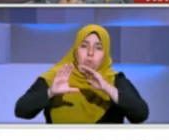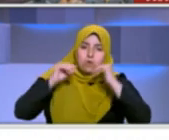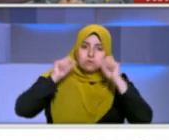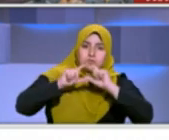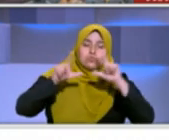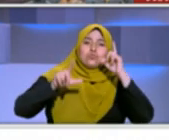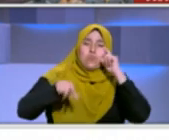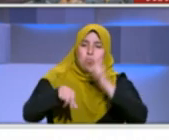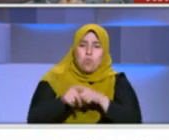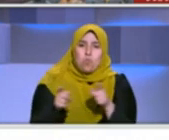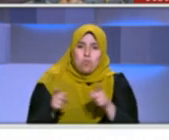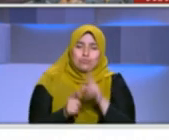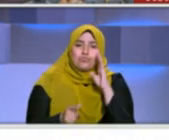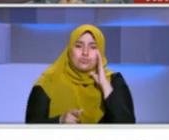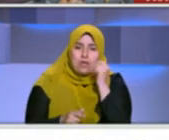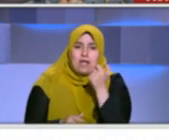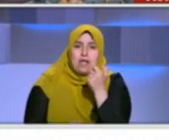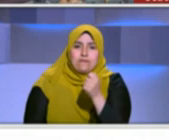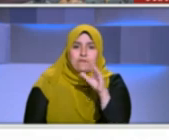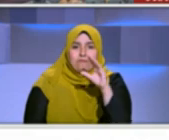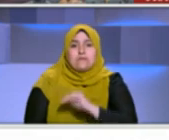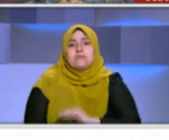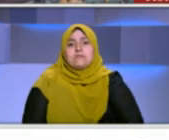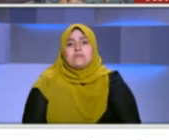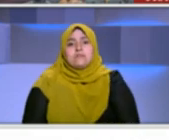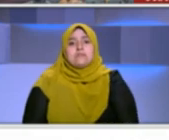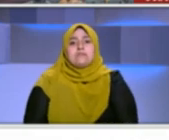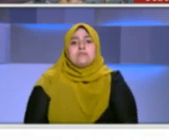لك على لضيق الوقت الاستاذ محمد نجم المحلل الاقتصادي، شكرا جزيلا لك على هذه التفاصيل وعلى هذه المداخله.